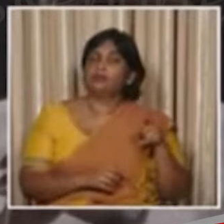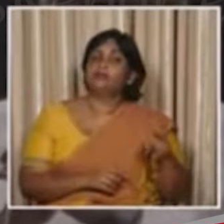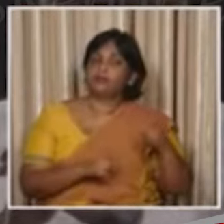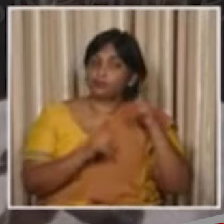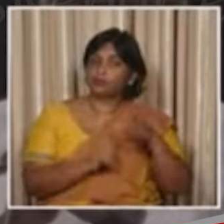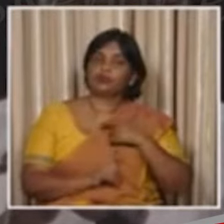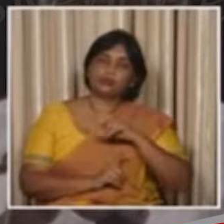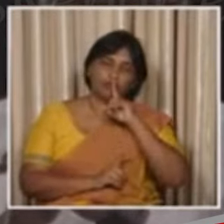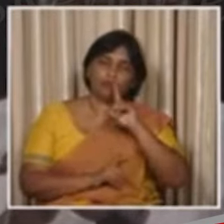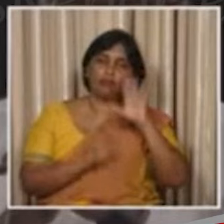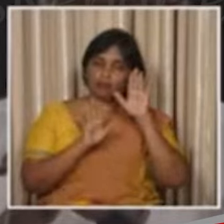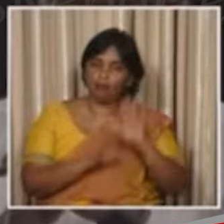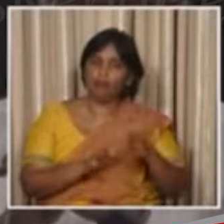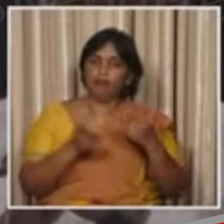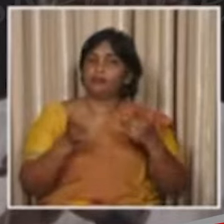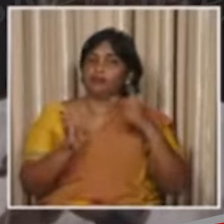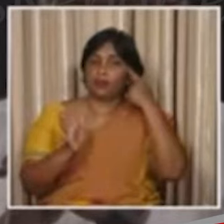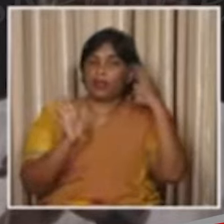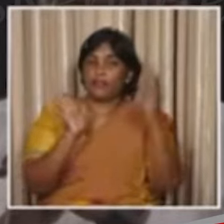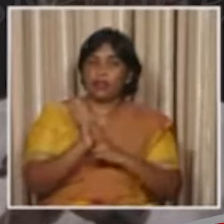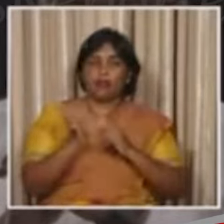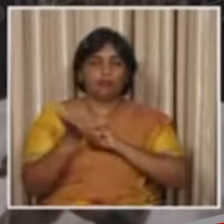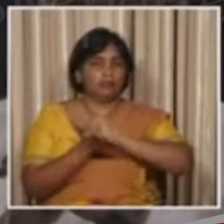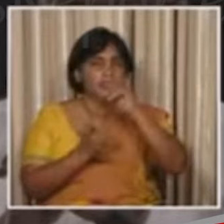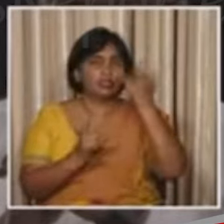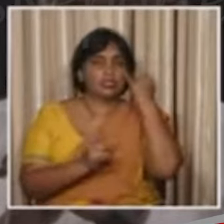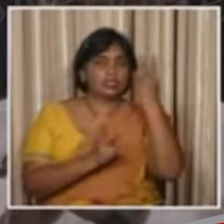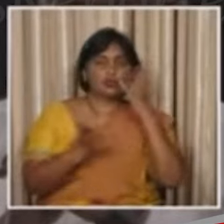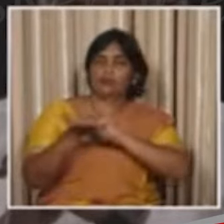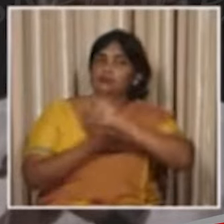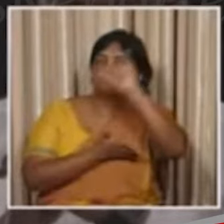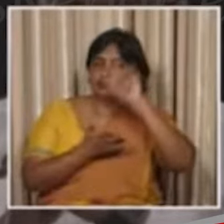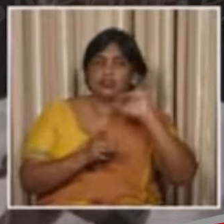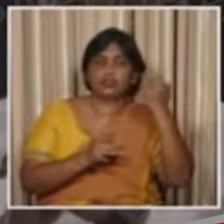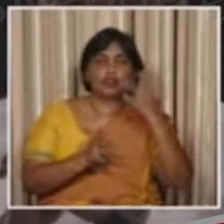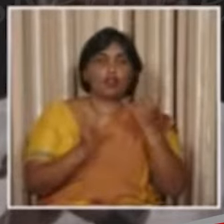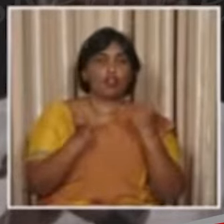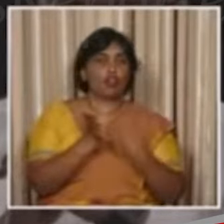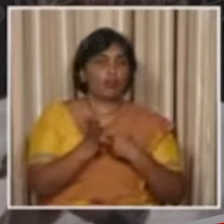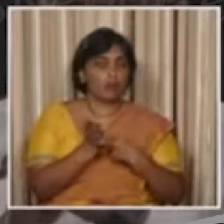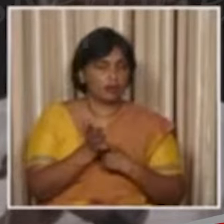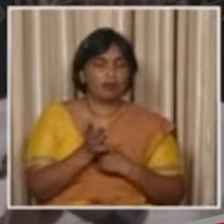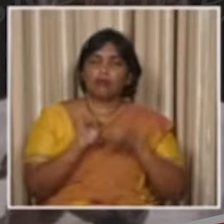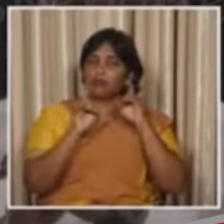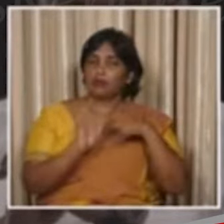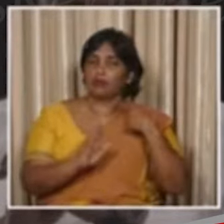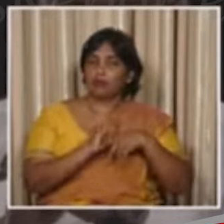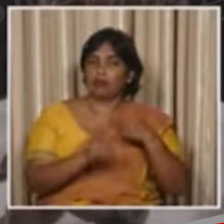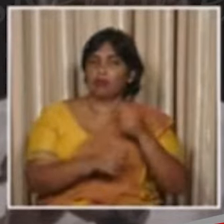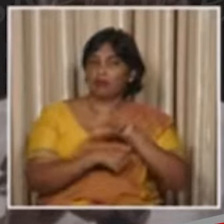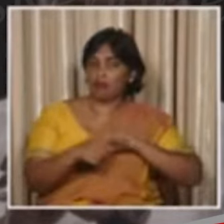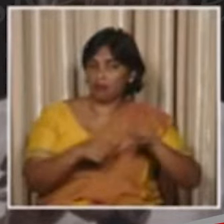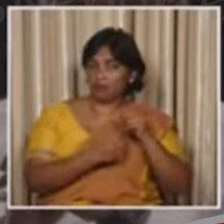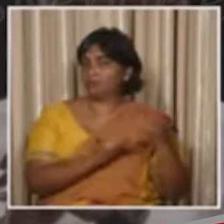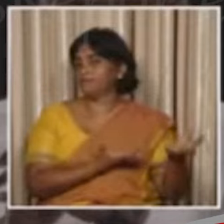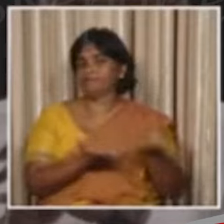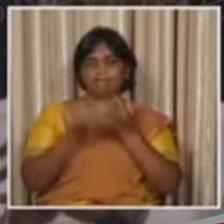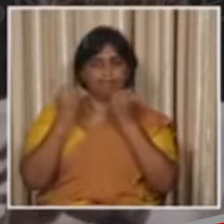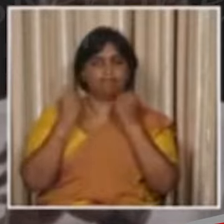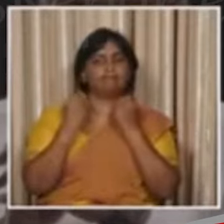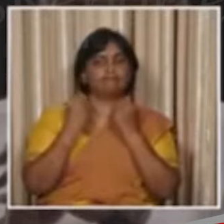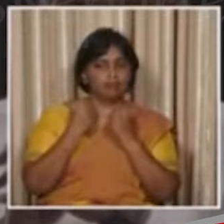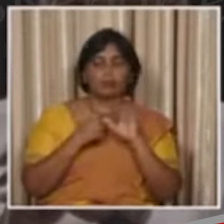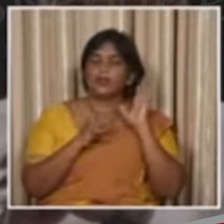එයාගෙන් පිල්ලීමක් කරා. මේ අය ගියා වියට්නාමයට, සමහරු ගියා, සමහරු සිංගප්පූරුවට ගියා, සමහරු රුමේනියාවට, මේ රටේ තිබිච්ච ආයතන එකතු කරගෙන